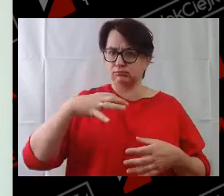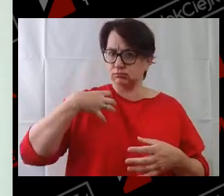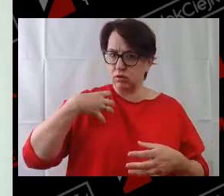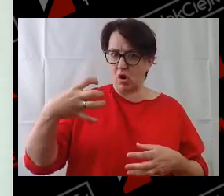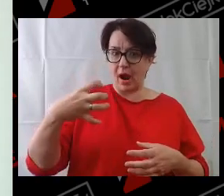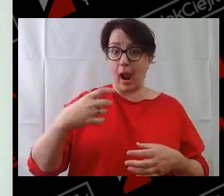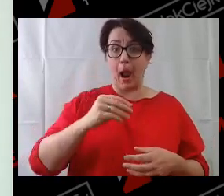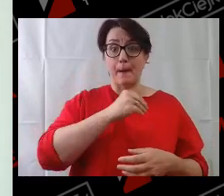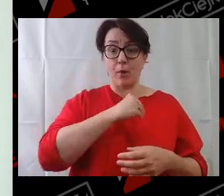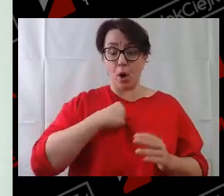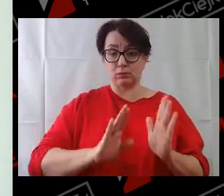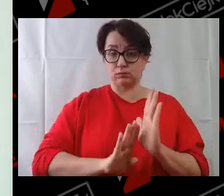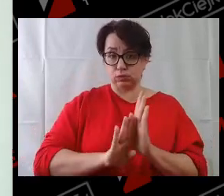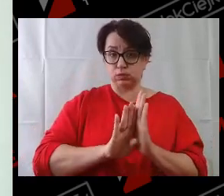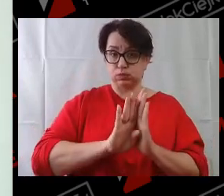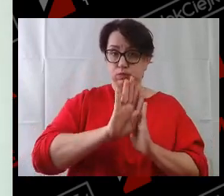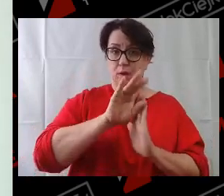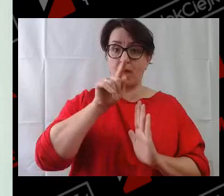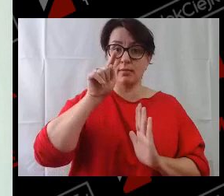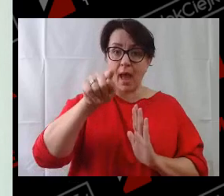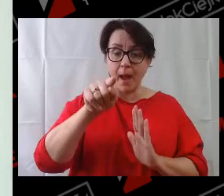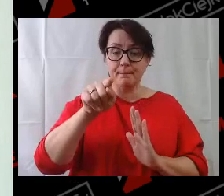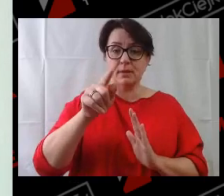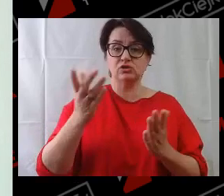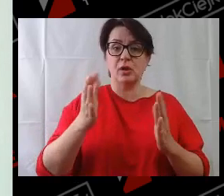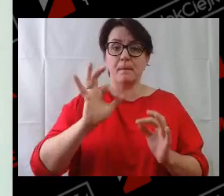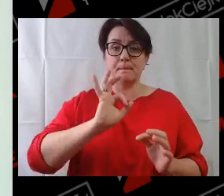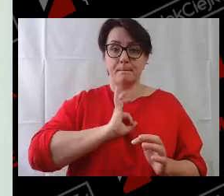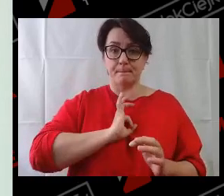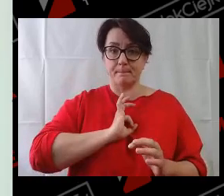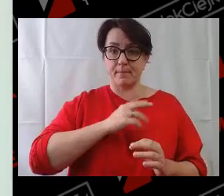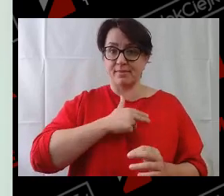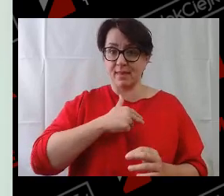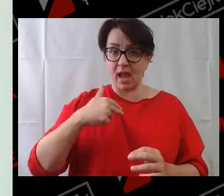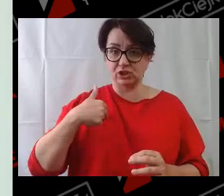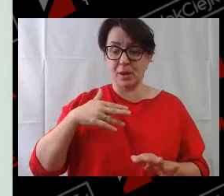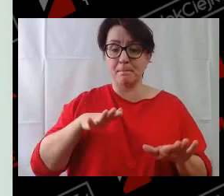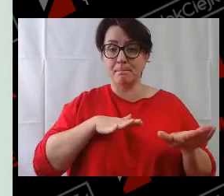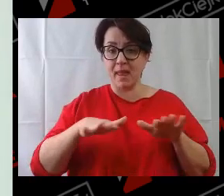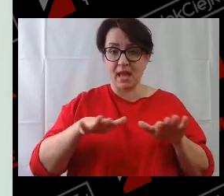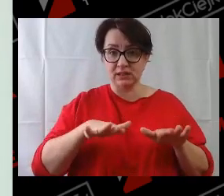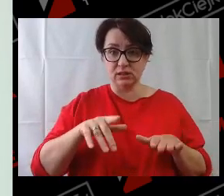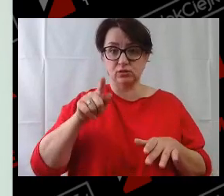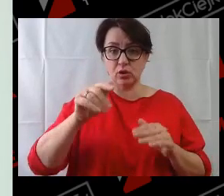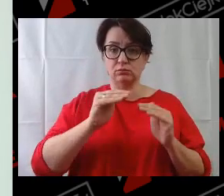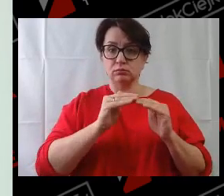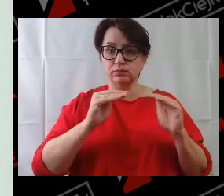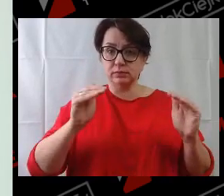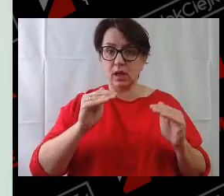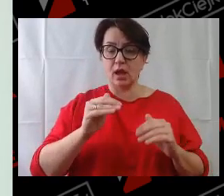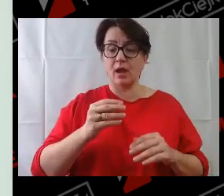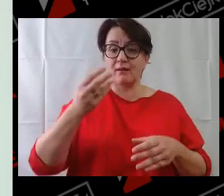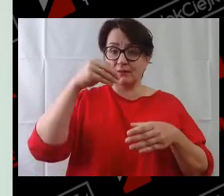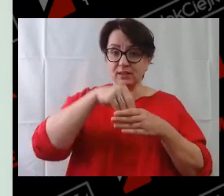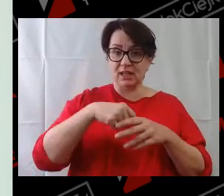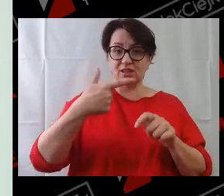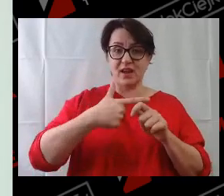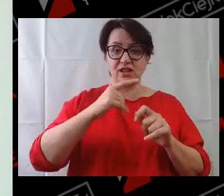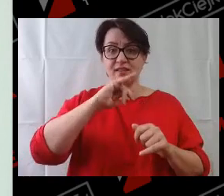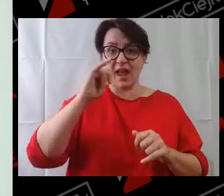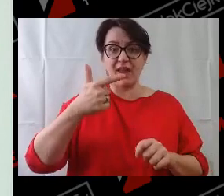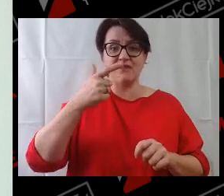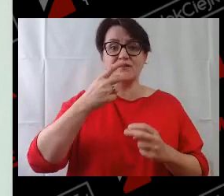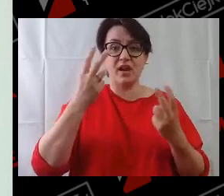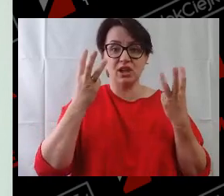Polskę wy dźwignąć do tam gdzie nasze miejsce czyli do do rangi jednego z 20 najważniejszych krajów